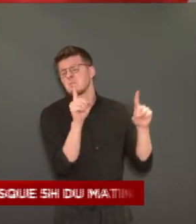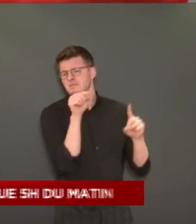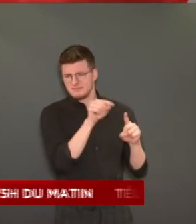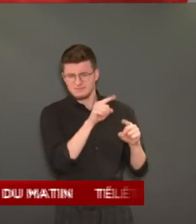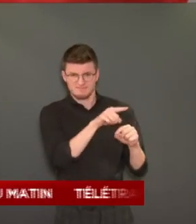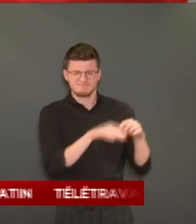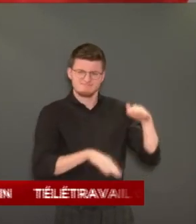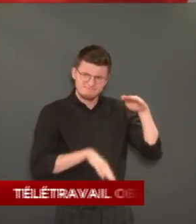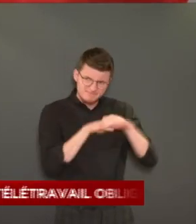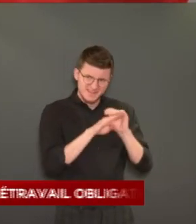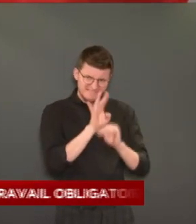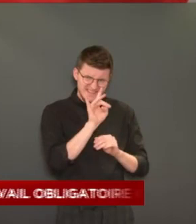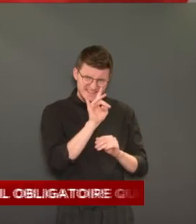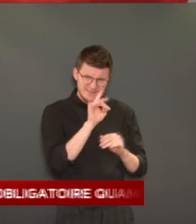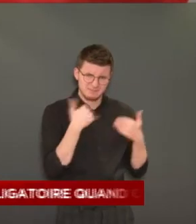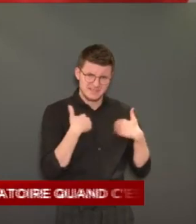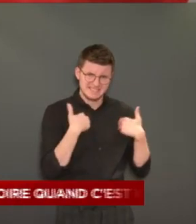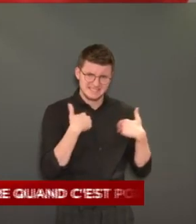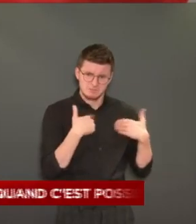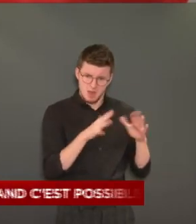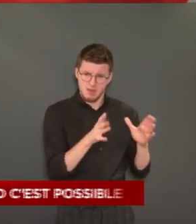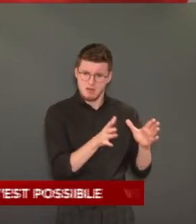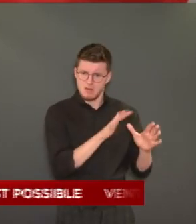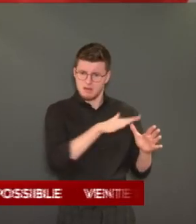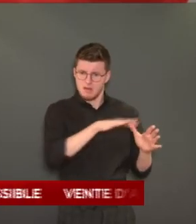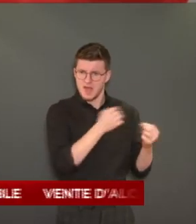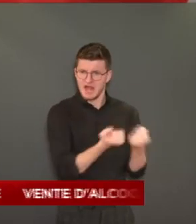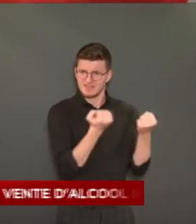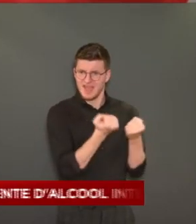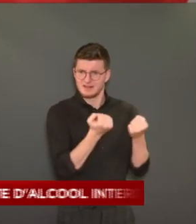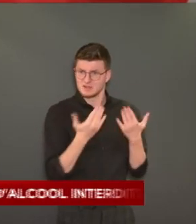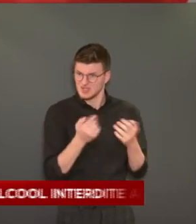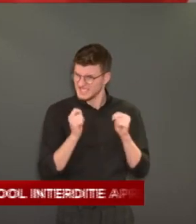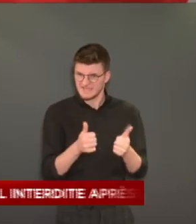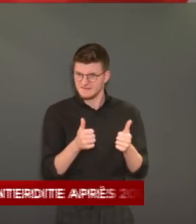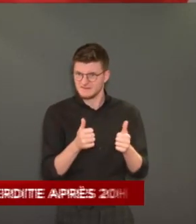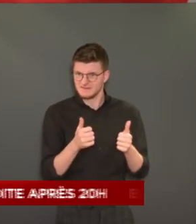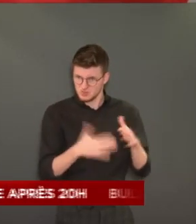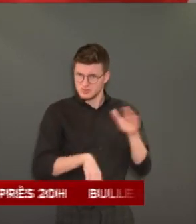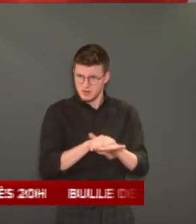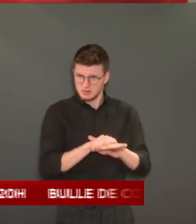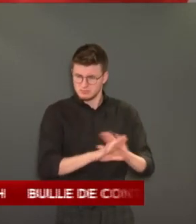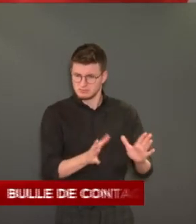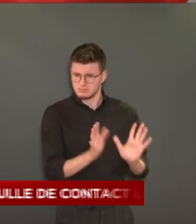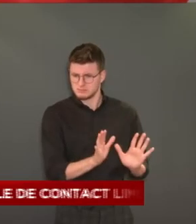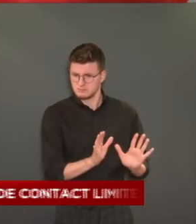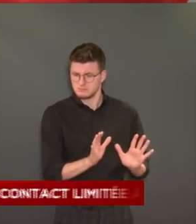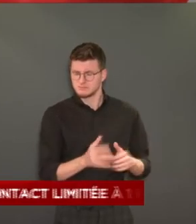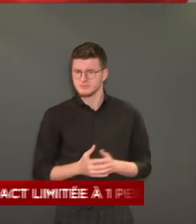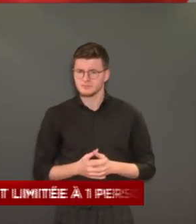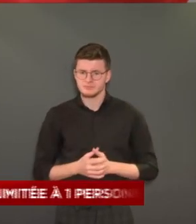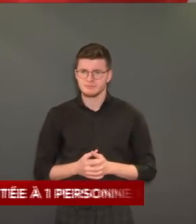là, nous allons réduire le nombre de personnes à 40 maximum. Et ça, c'est une mesure qui entre en